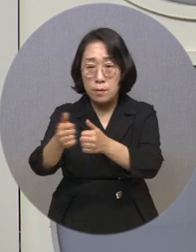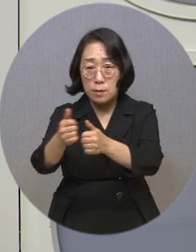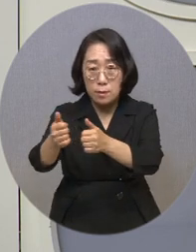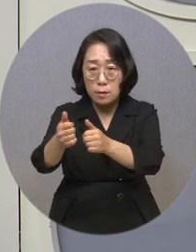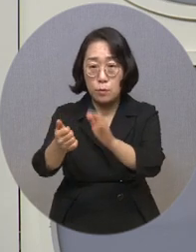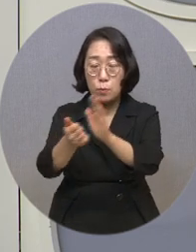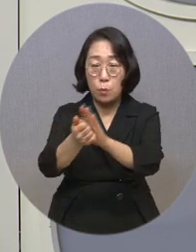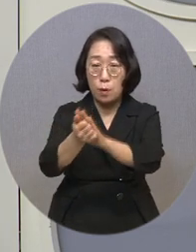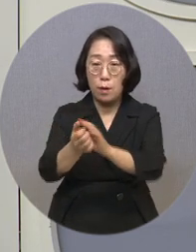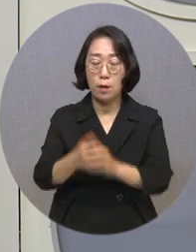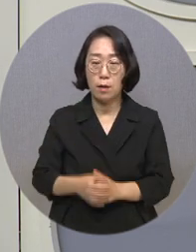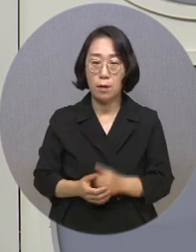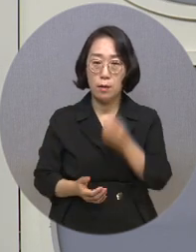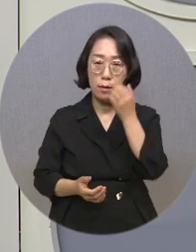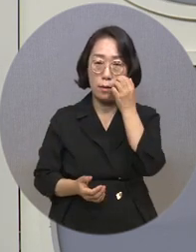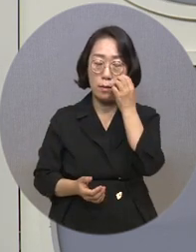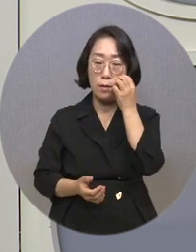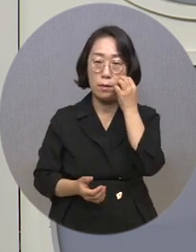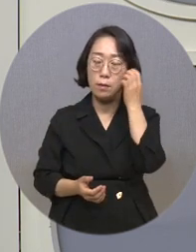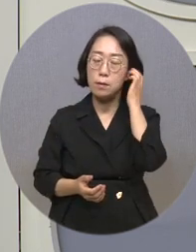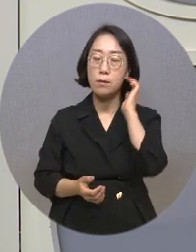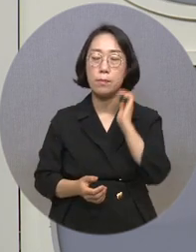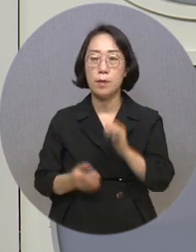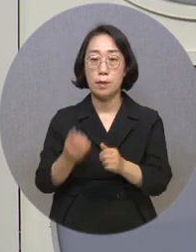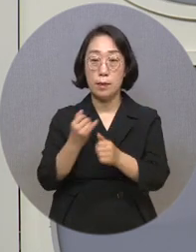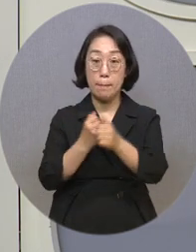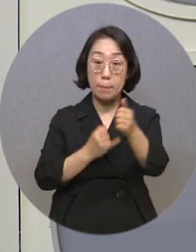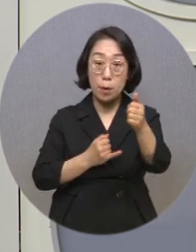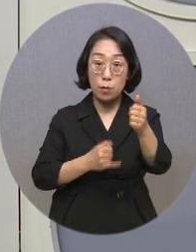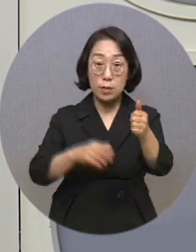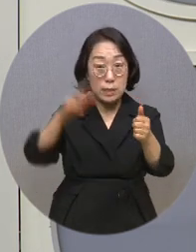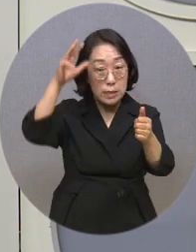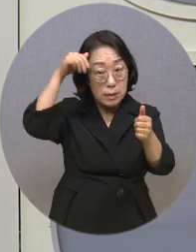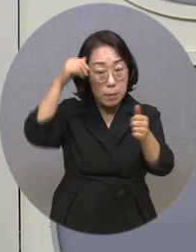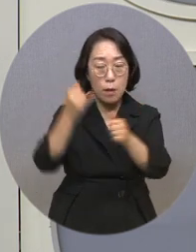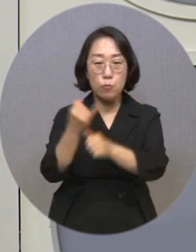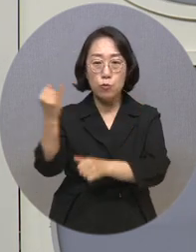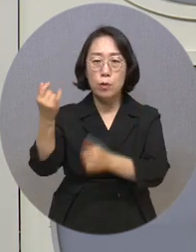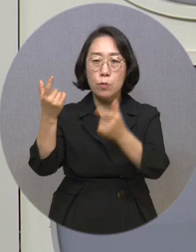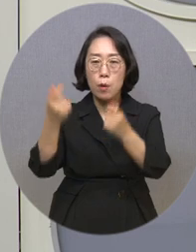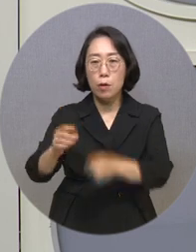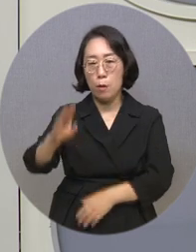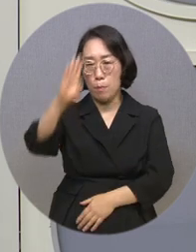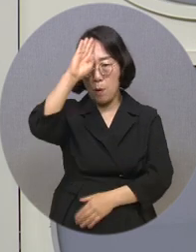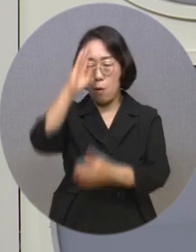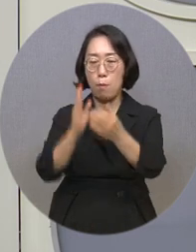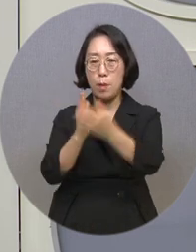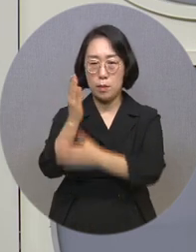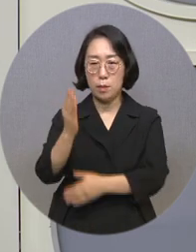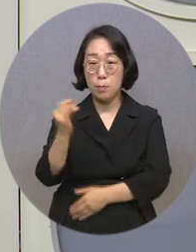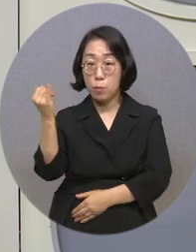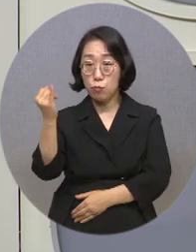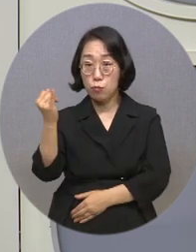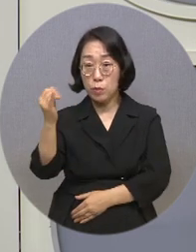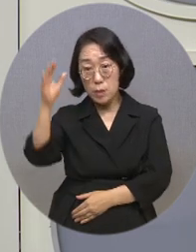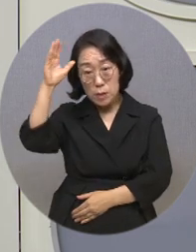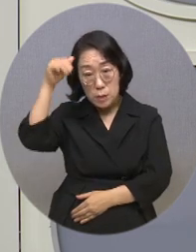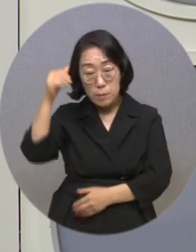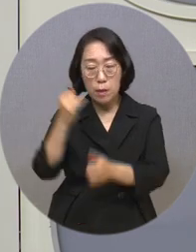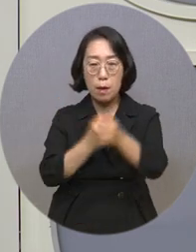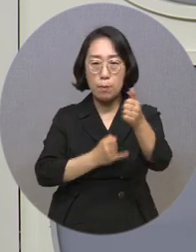그렇죠. 그러면은 다시 만약에 남편이 치매 걸렸으면은 부인이 병이 생기고 부인이 치매 걸렸으면 남편이 병이